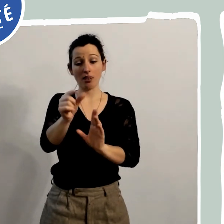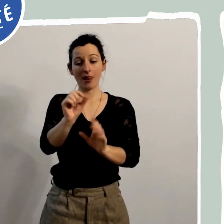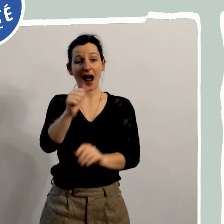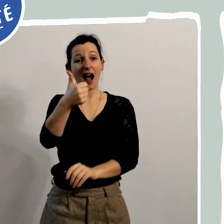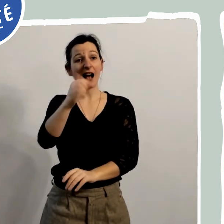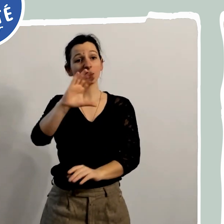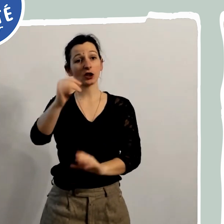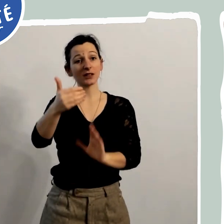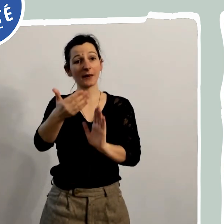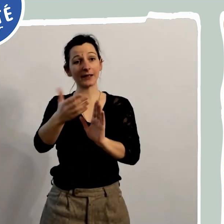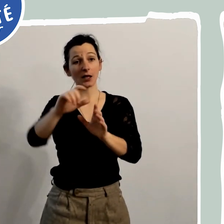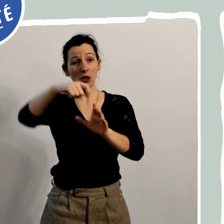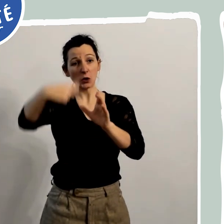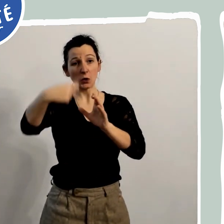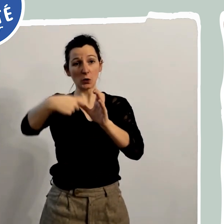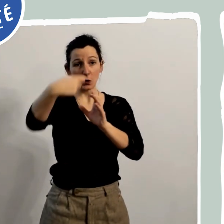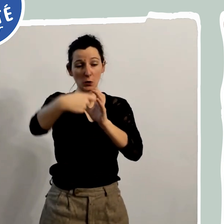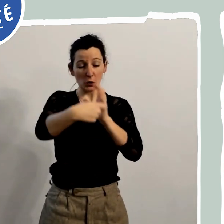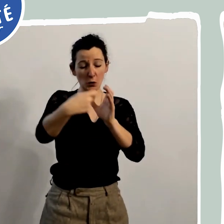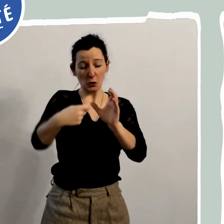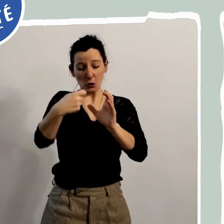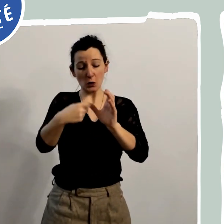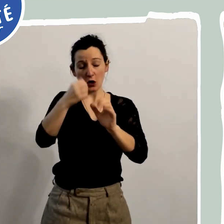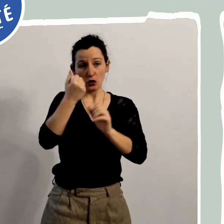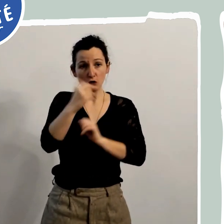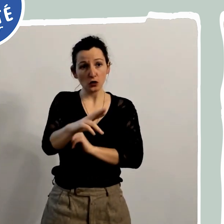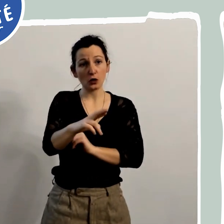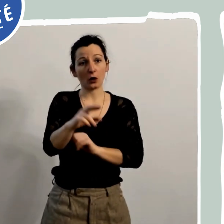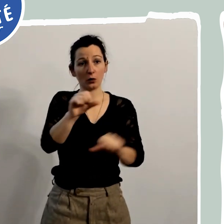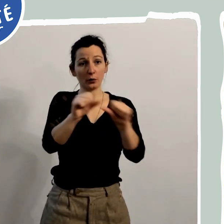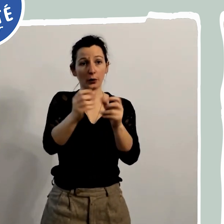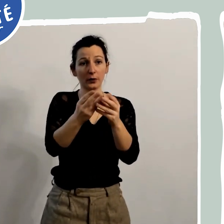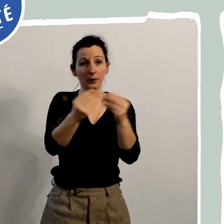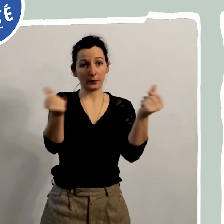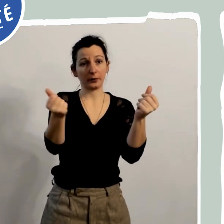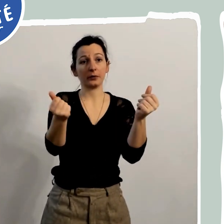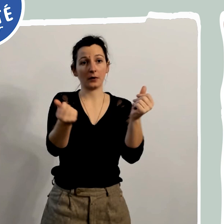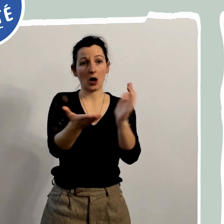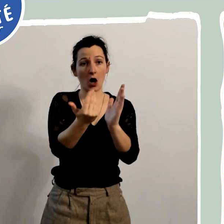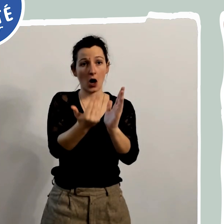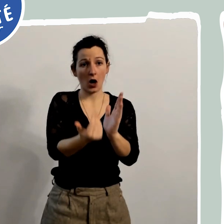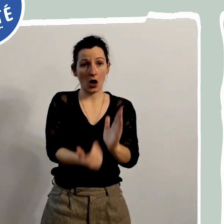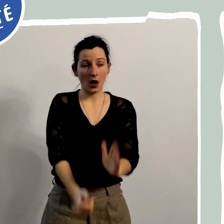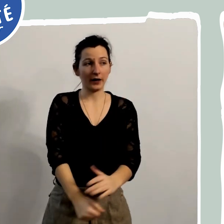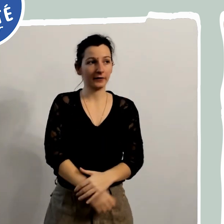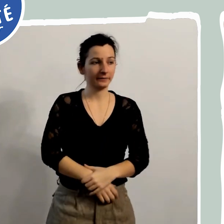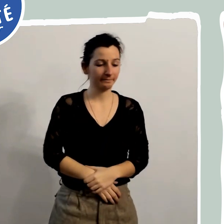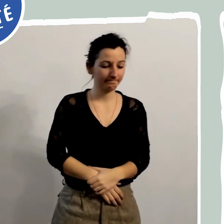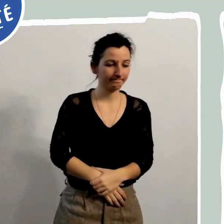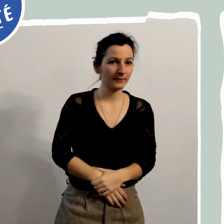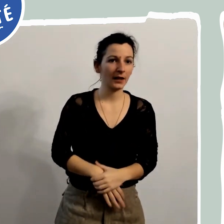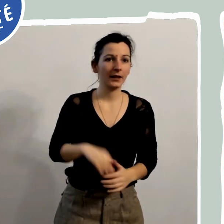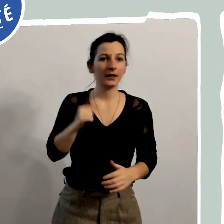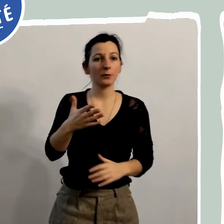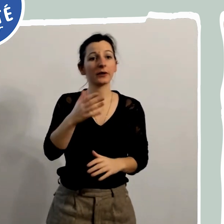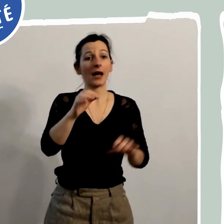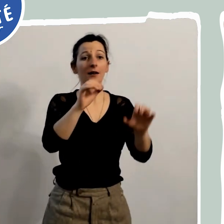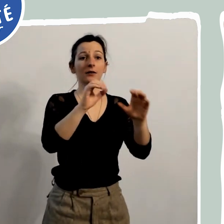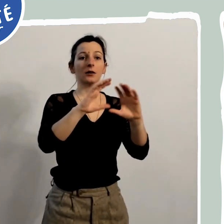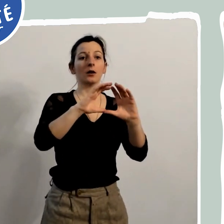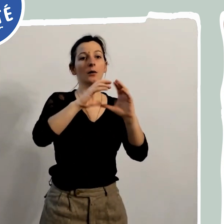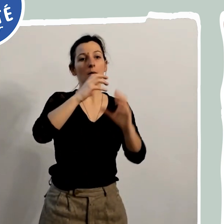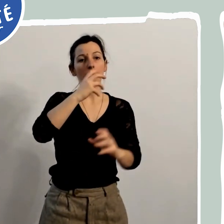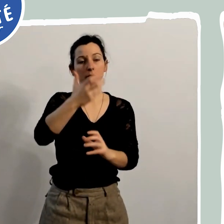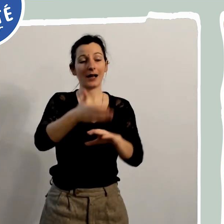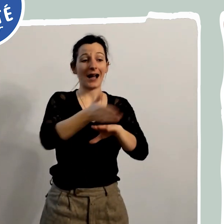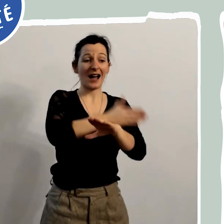de peau pour être sûr que vous avez enlevé tous les produits chimiques qui se sont donc fixés sur cette pomme. Donc, laver les fruits et les légumes, ça c'est sûr,